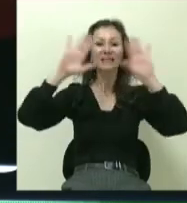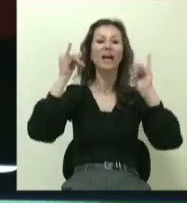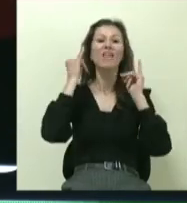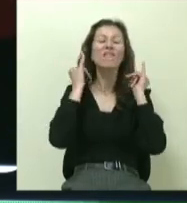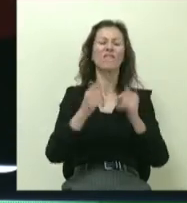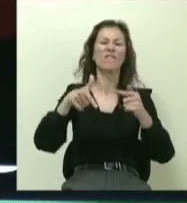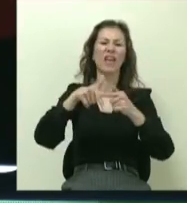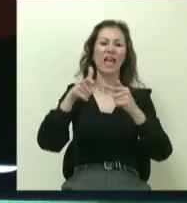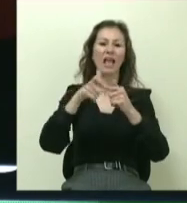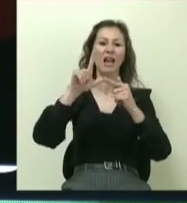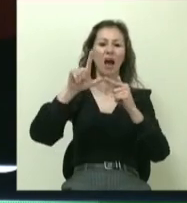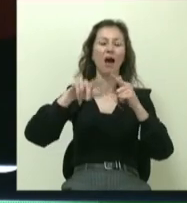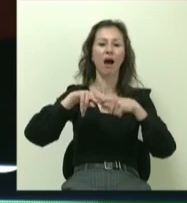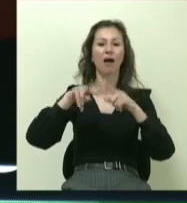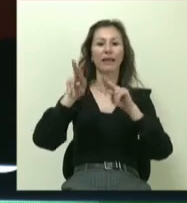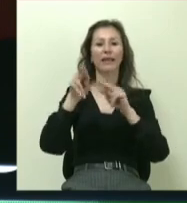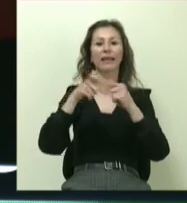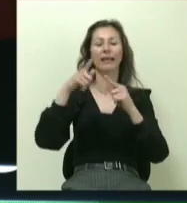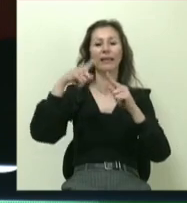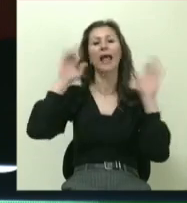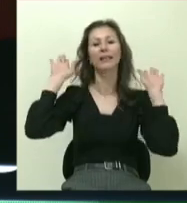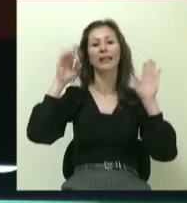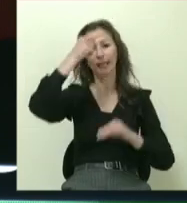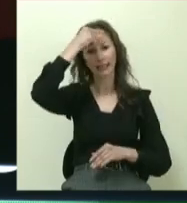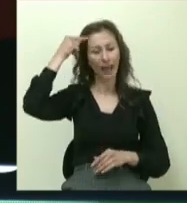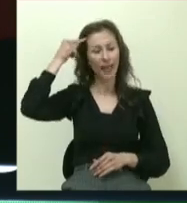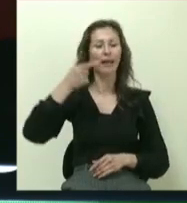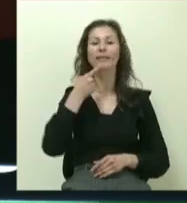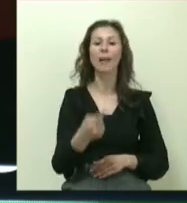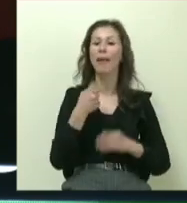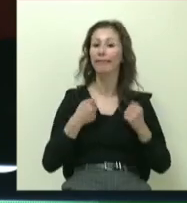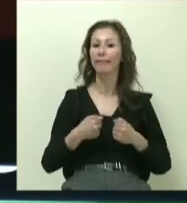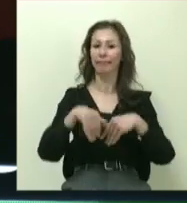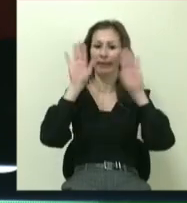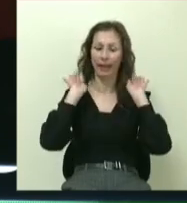sonuçlanır yani Felaket Kader değildir